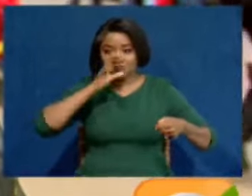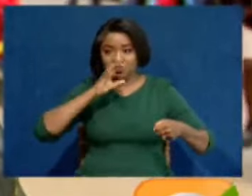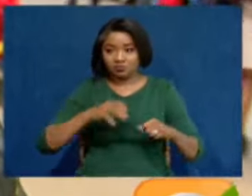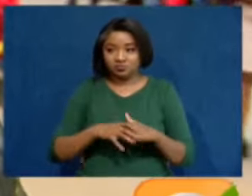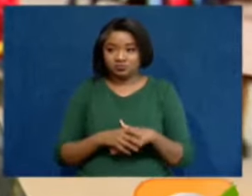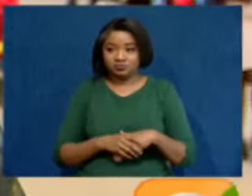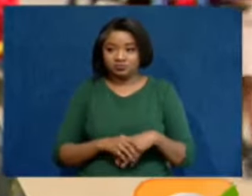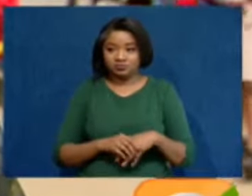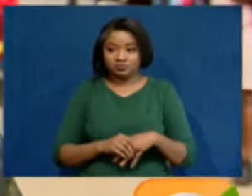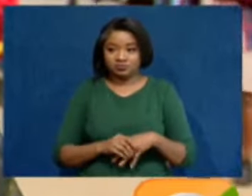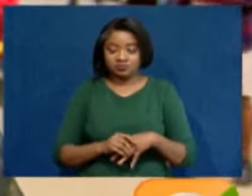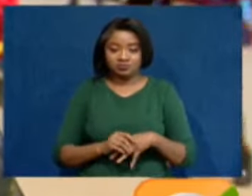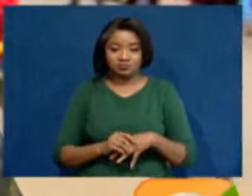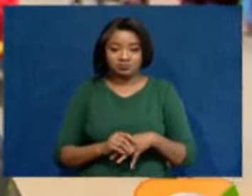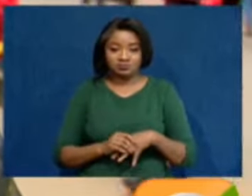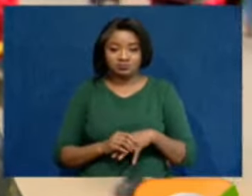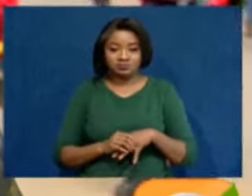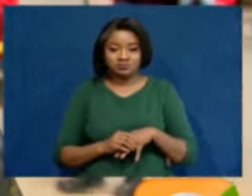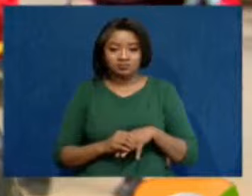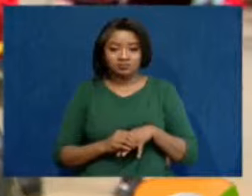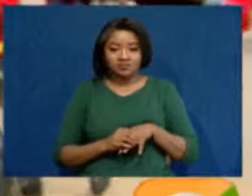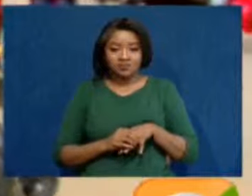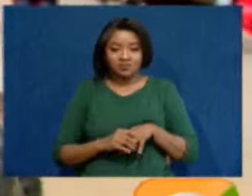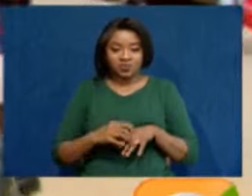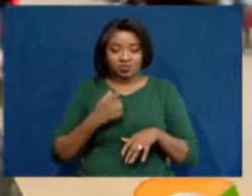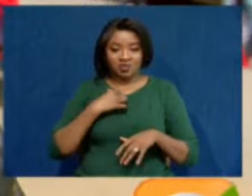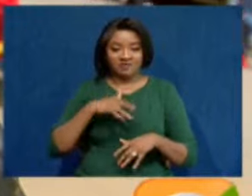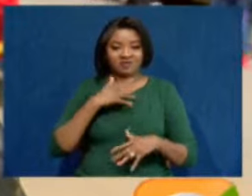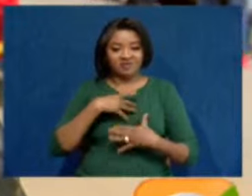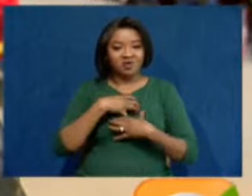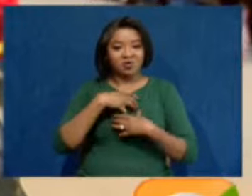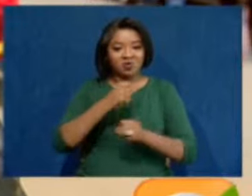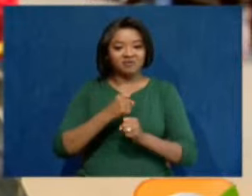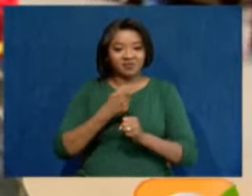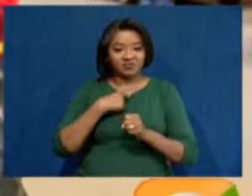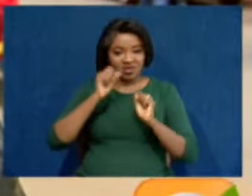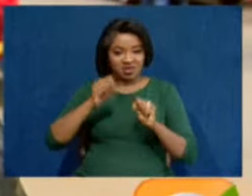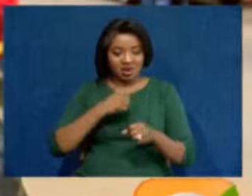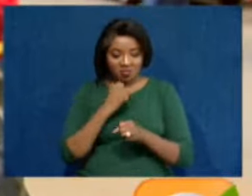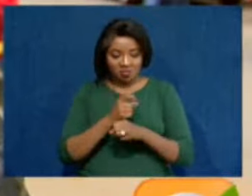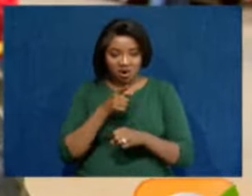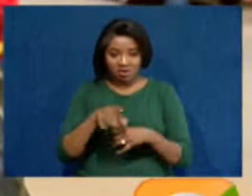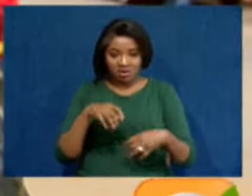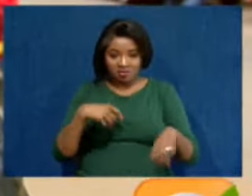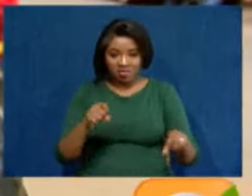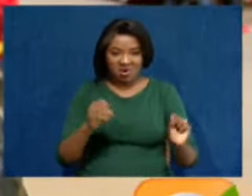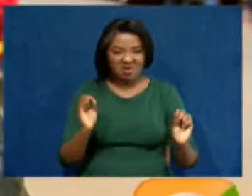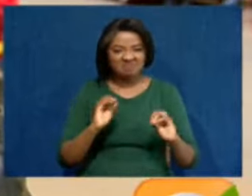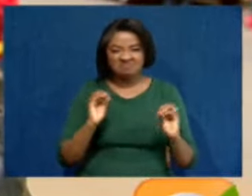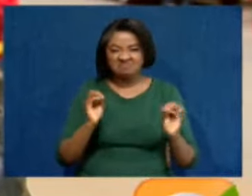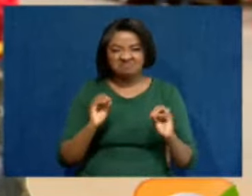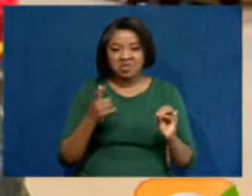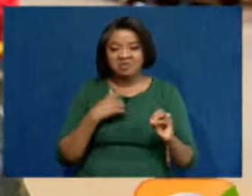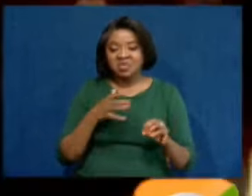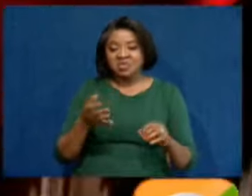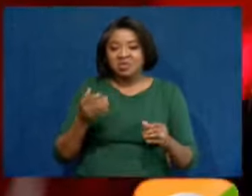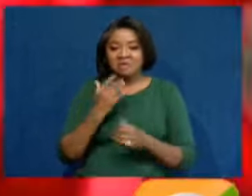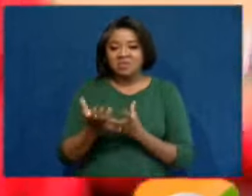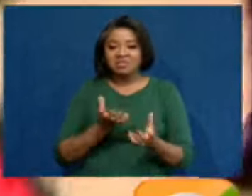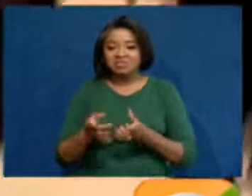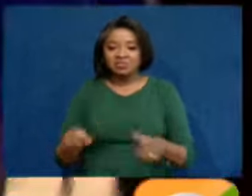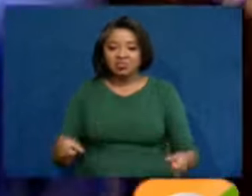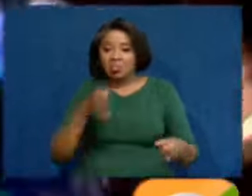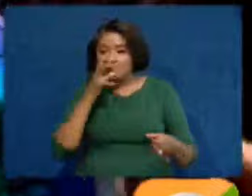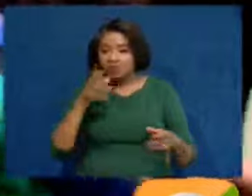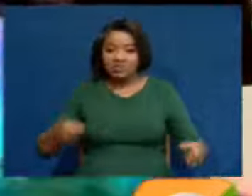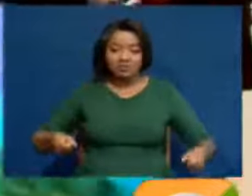So sikuwa na ile courage ya kusema that kumbe naweza fanya na boda kubeba watu. So nilikuwa nabeba maji. Mara kwa